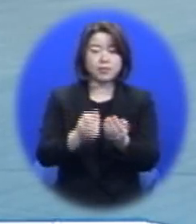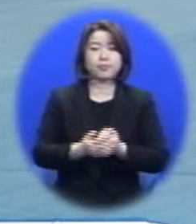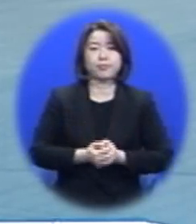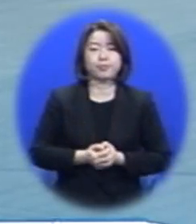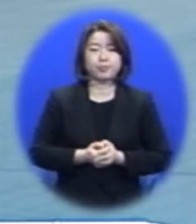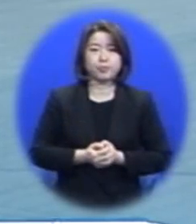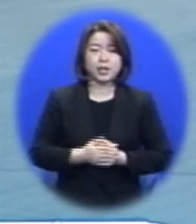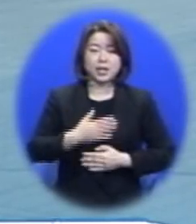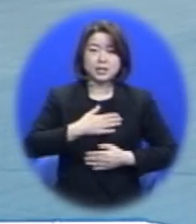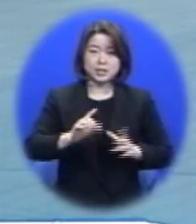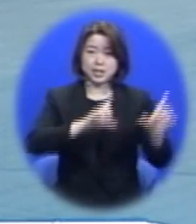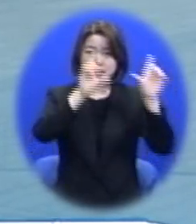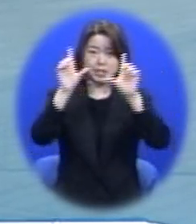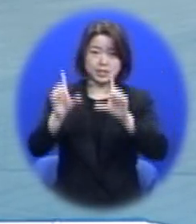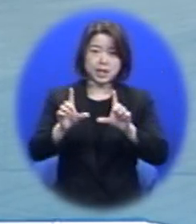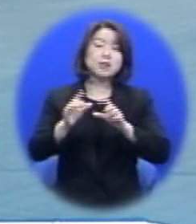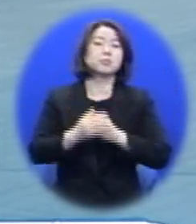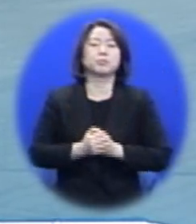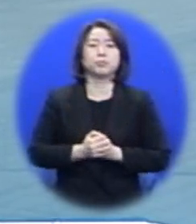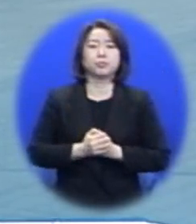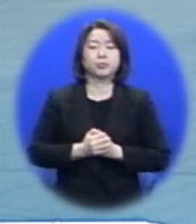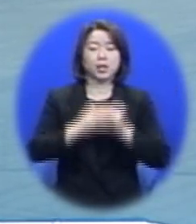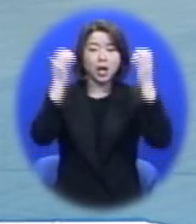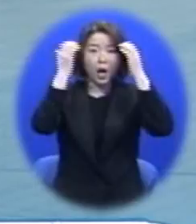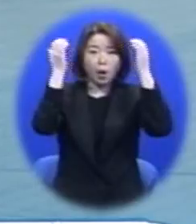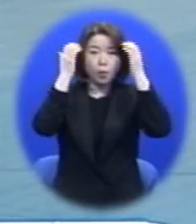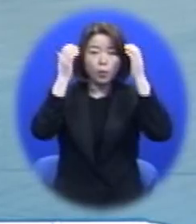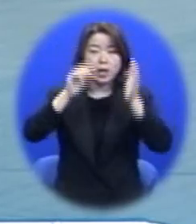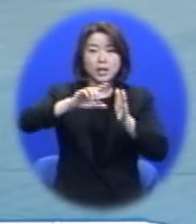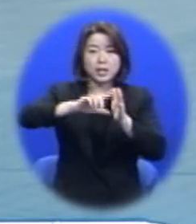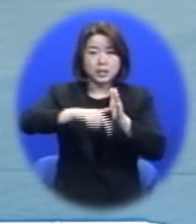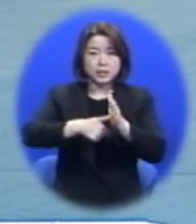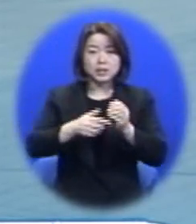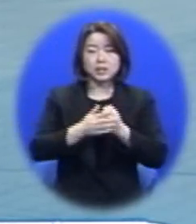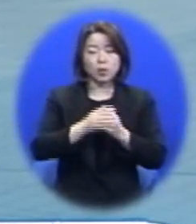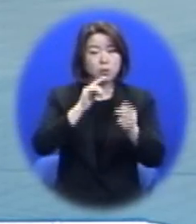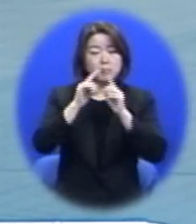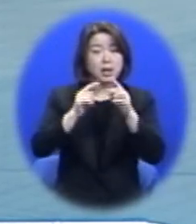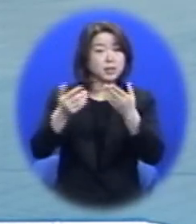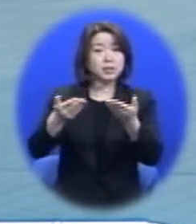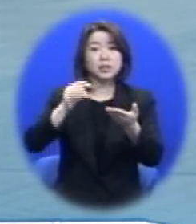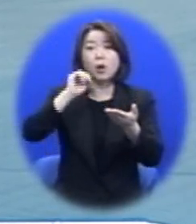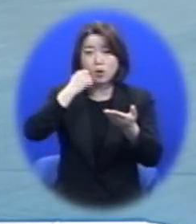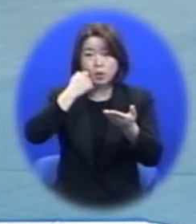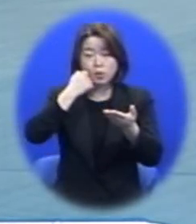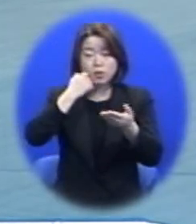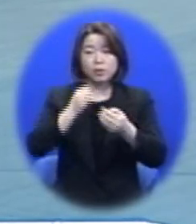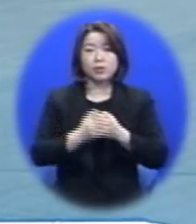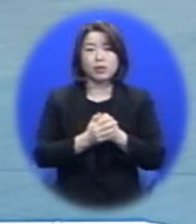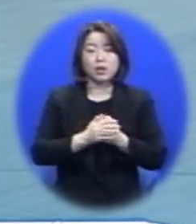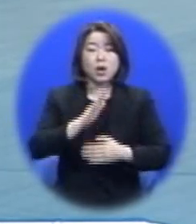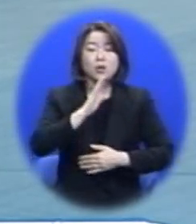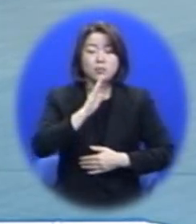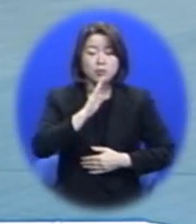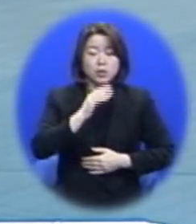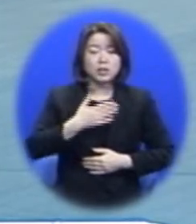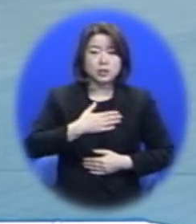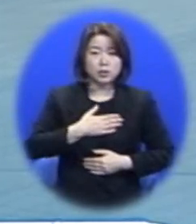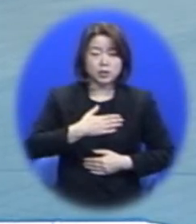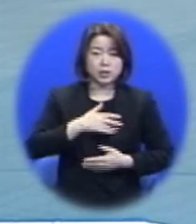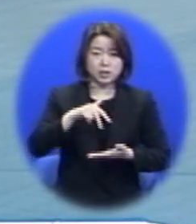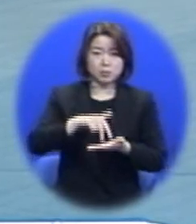저의 삶을 고난의 시기라고 말할 수는 없더라고요. 물론 저에게도 여러분에게